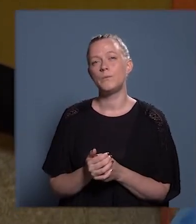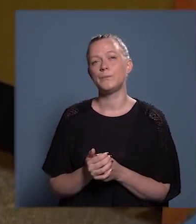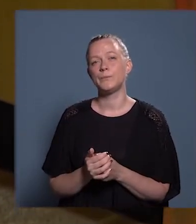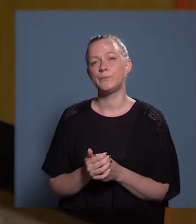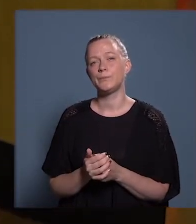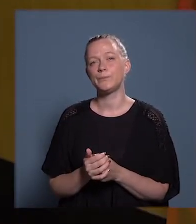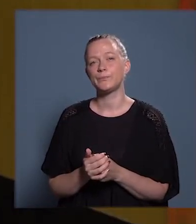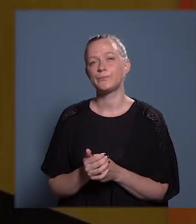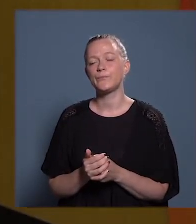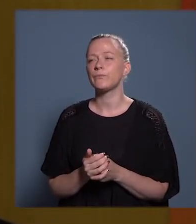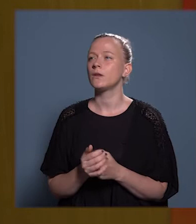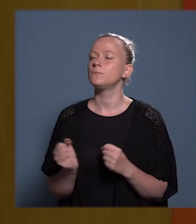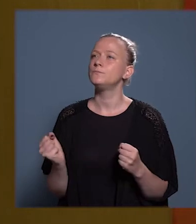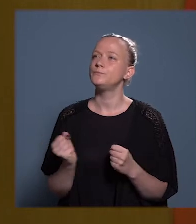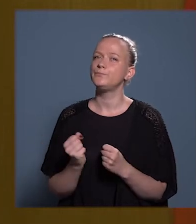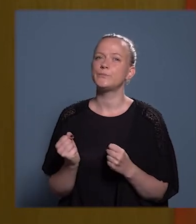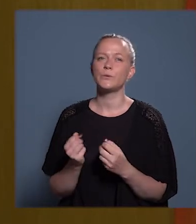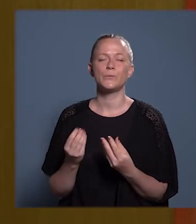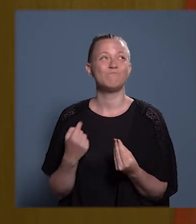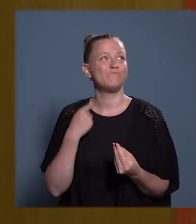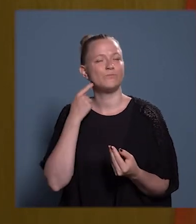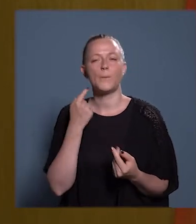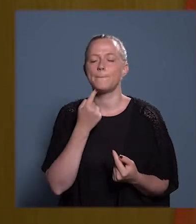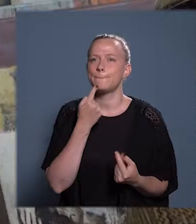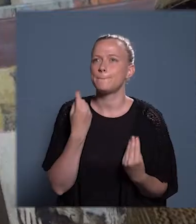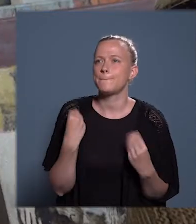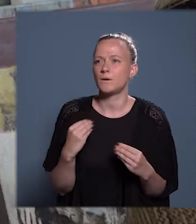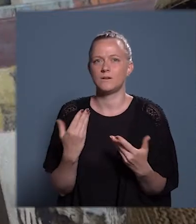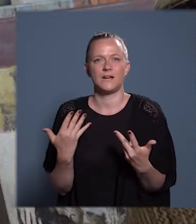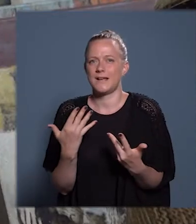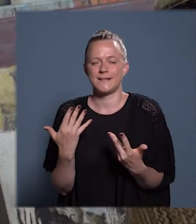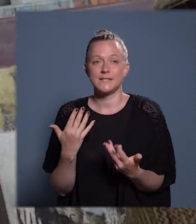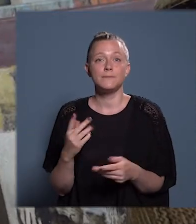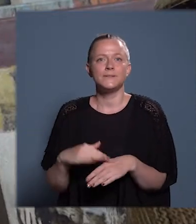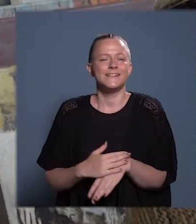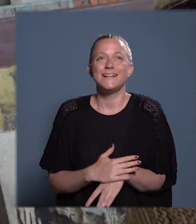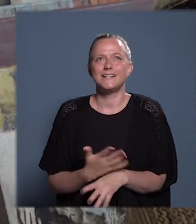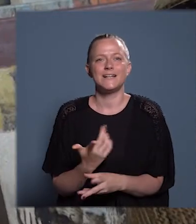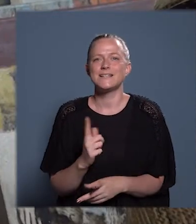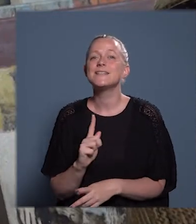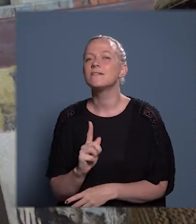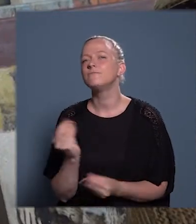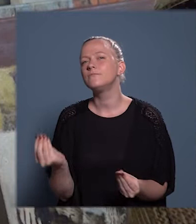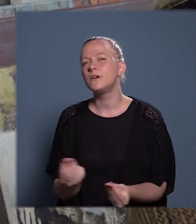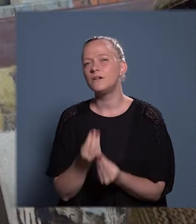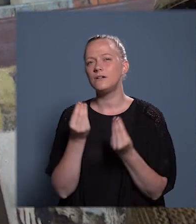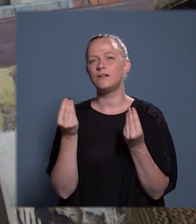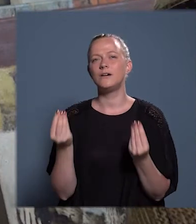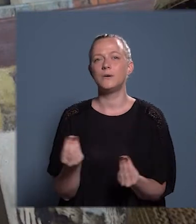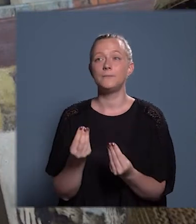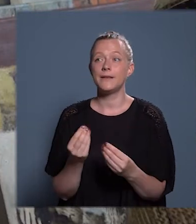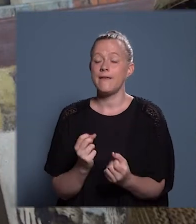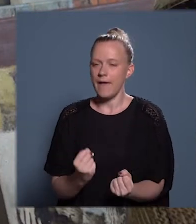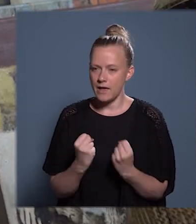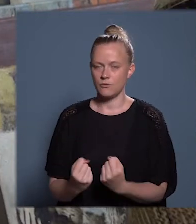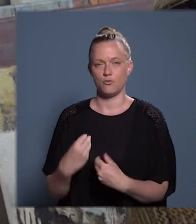amikor nagyon, nem tudom megmagyarázni, hogy mit érzek, de nagyon valami erős bennem,